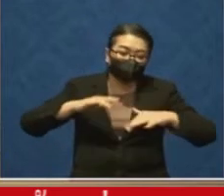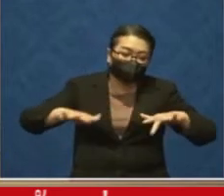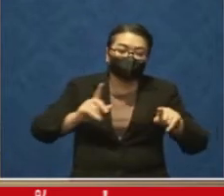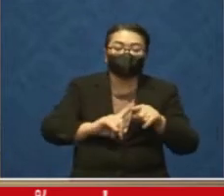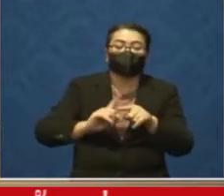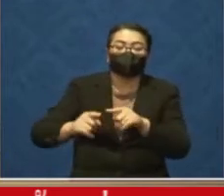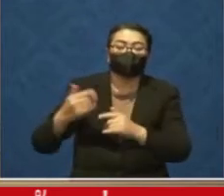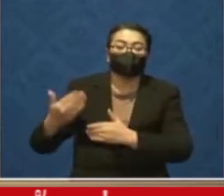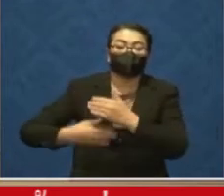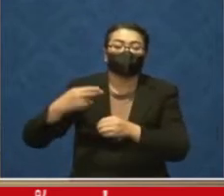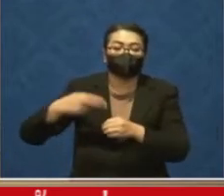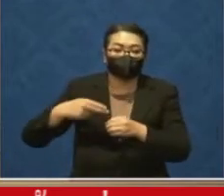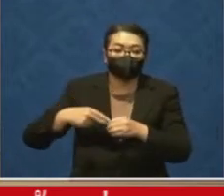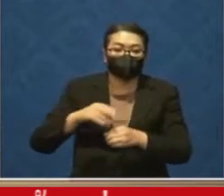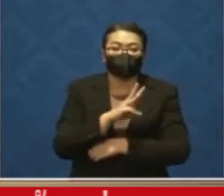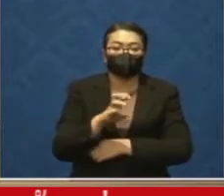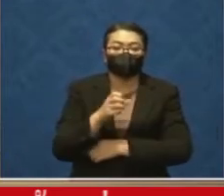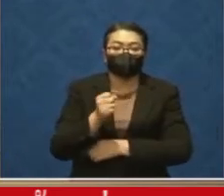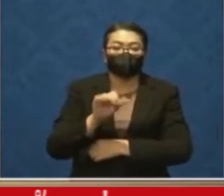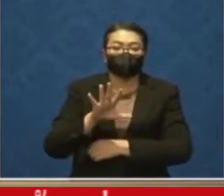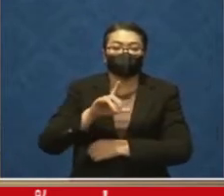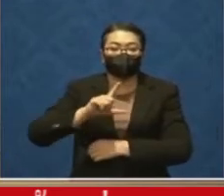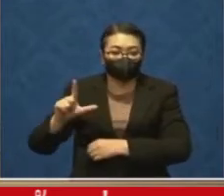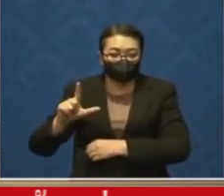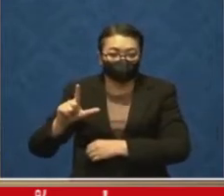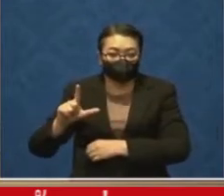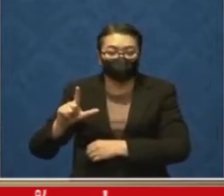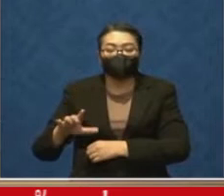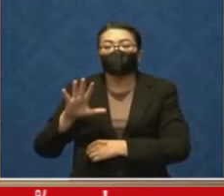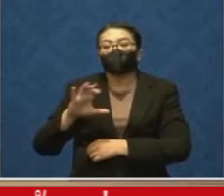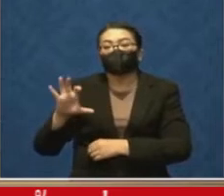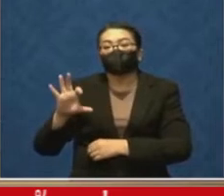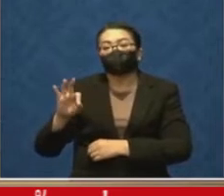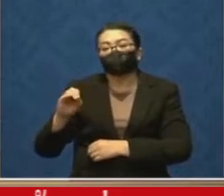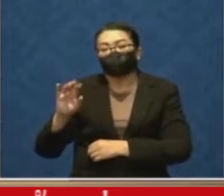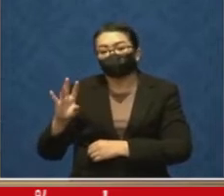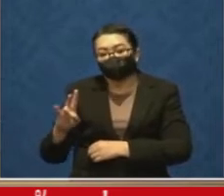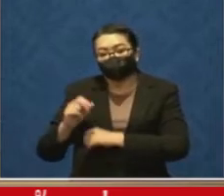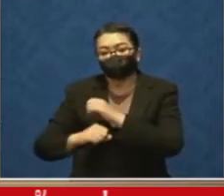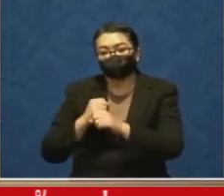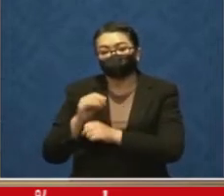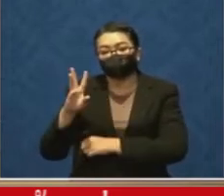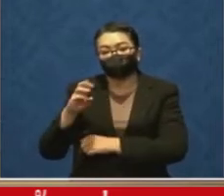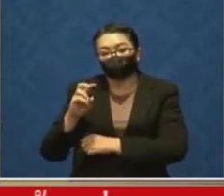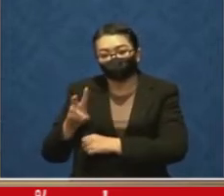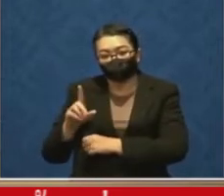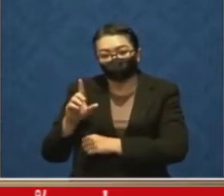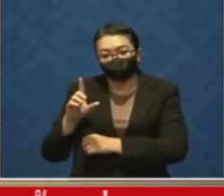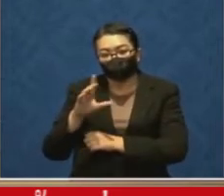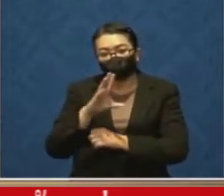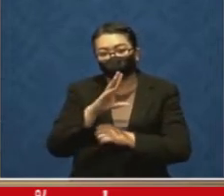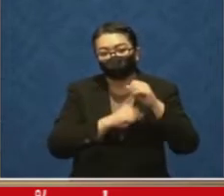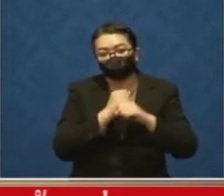ริมาณน้มนจำหน่ายออกไป 615 ลานลิรแล้วก็ไ่ไปเรๆ 597 ในปี 61ปี 62-5